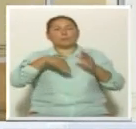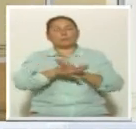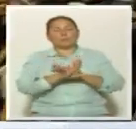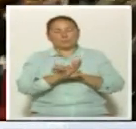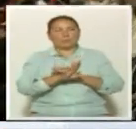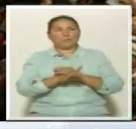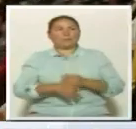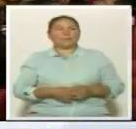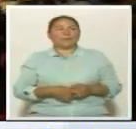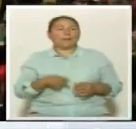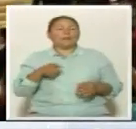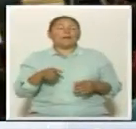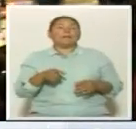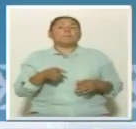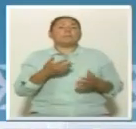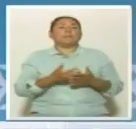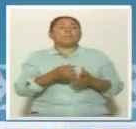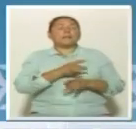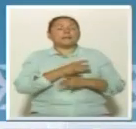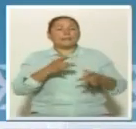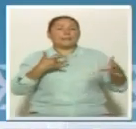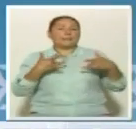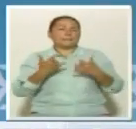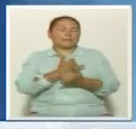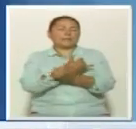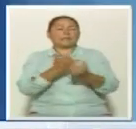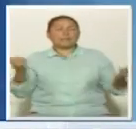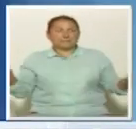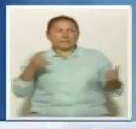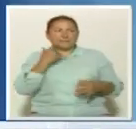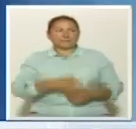отырмын. Салтанатты жиын соңы мерекелік концертке ұласты.